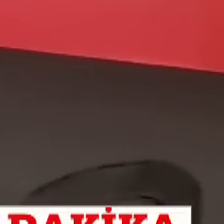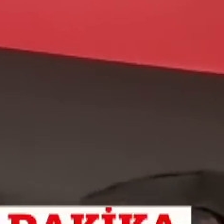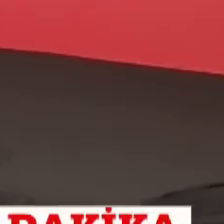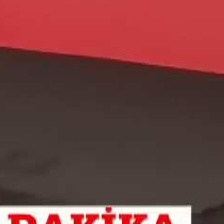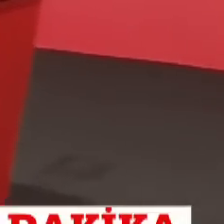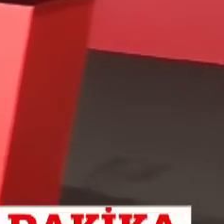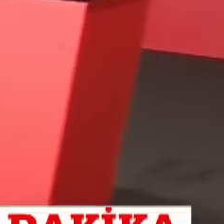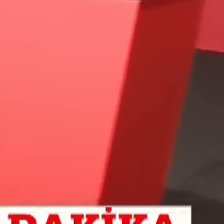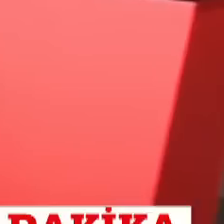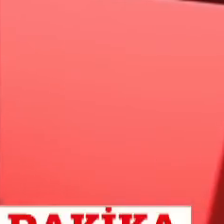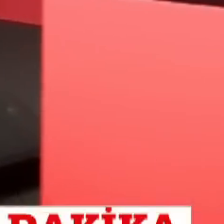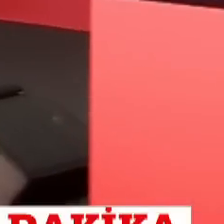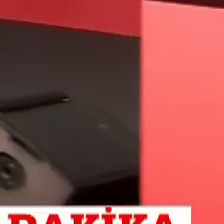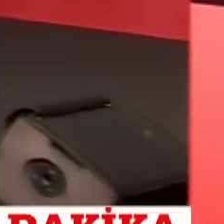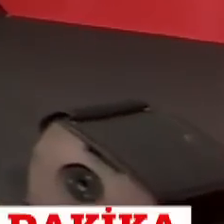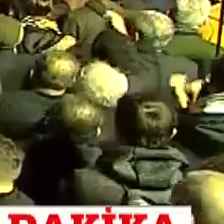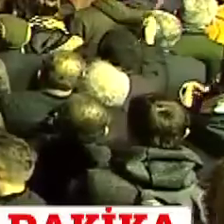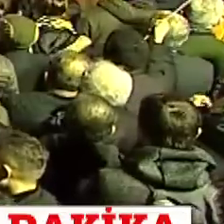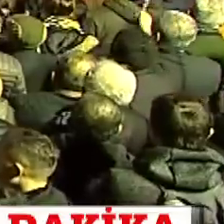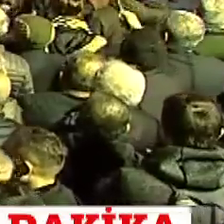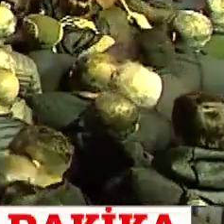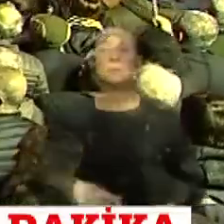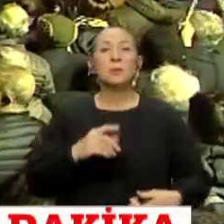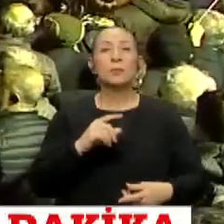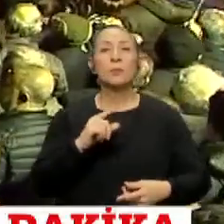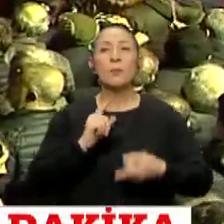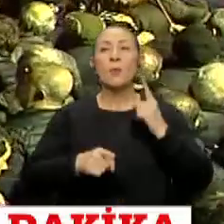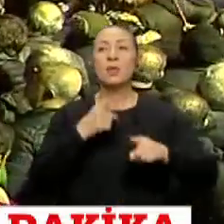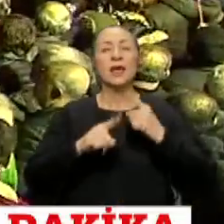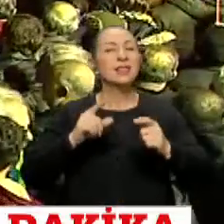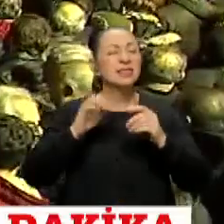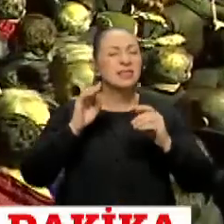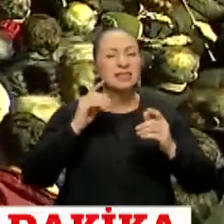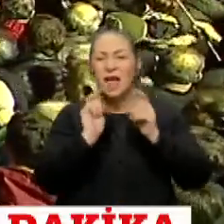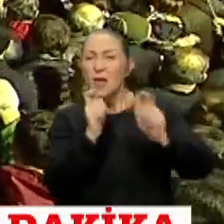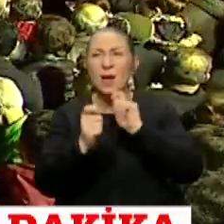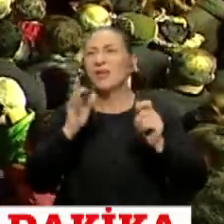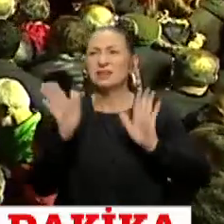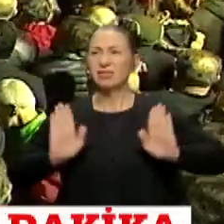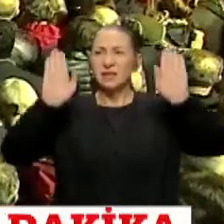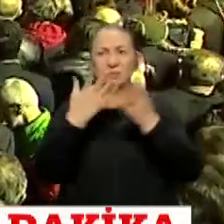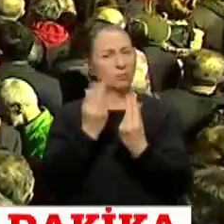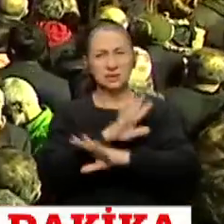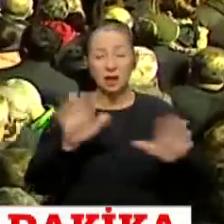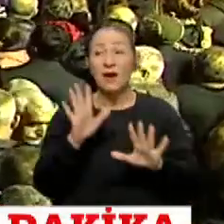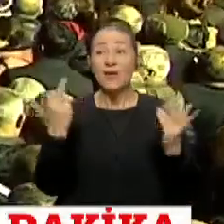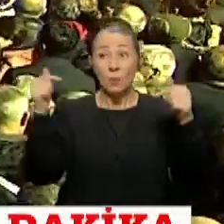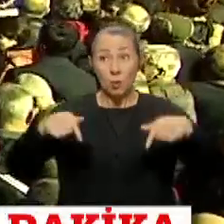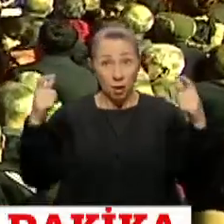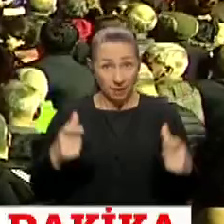duracağız. Cesur olsunlar. Siyasi talimata asla teslim olmasınlar. Ve